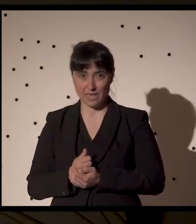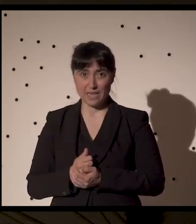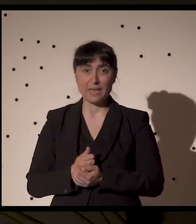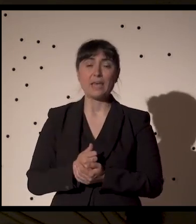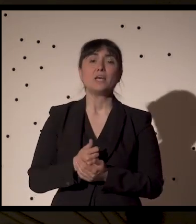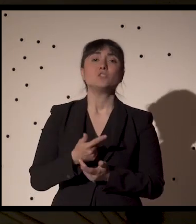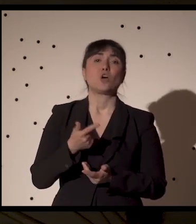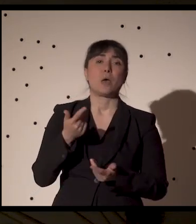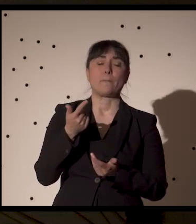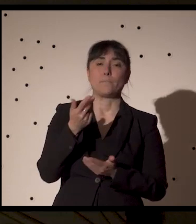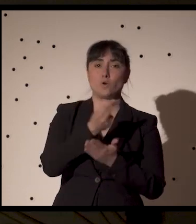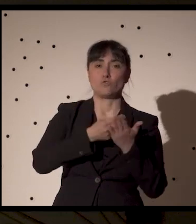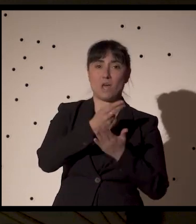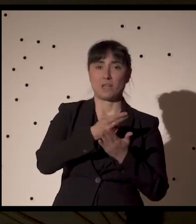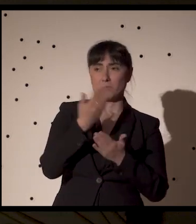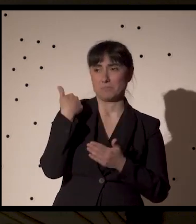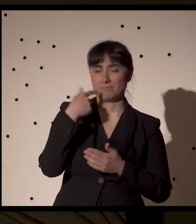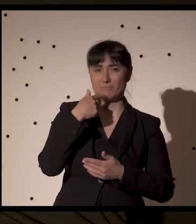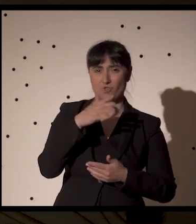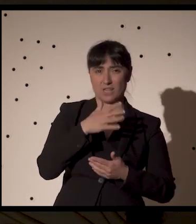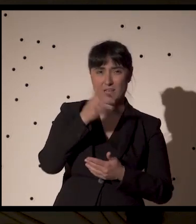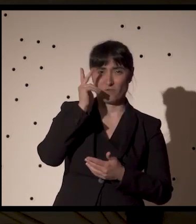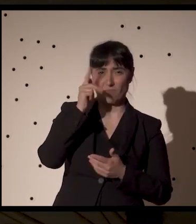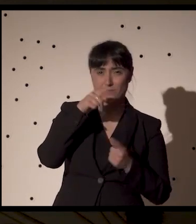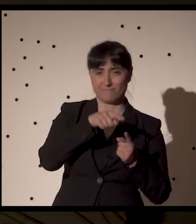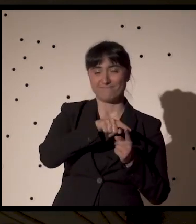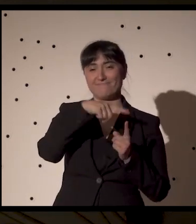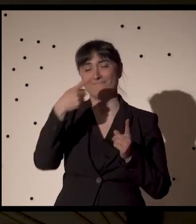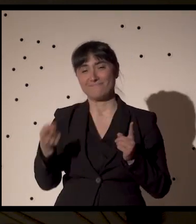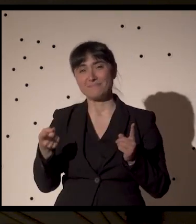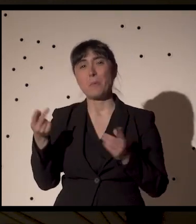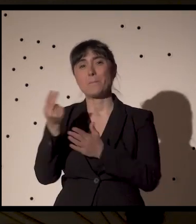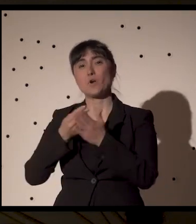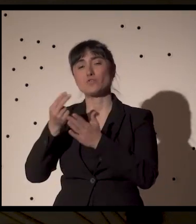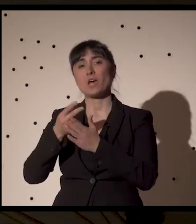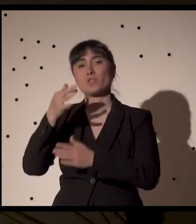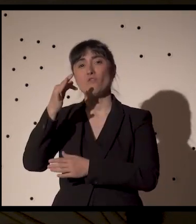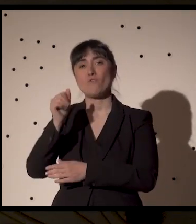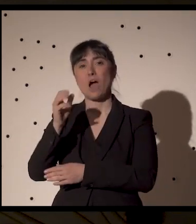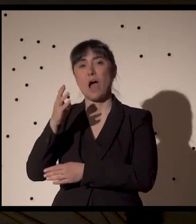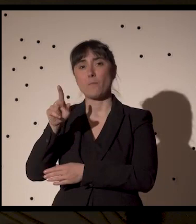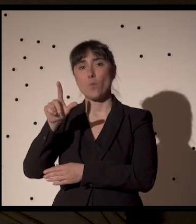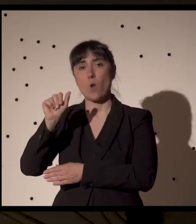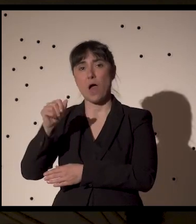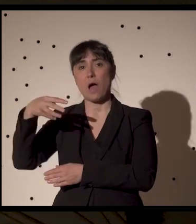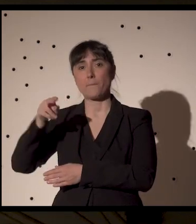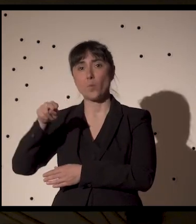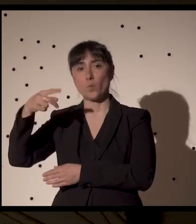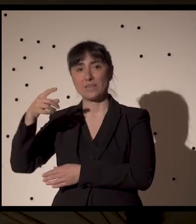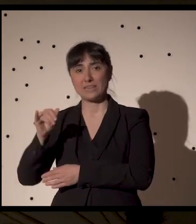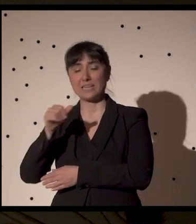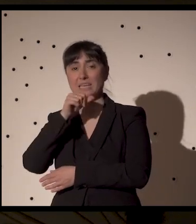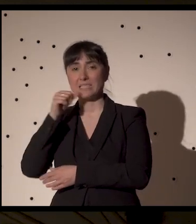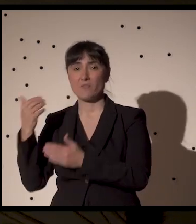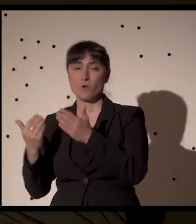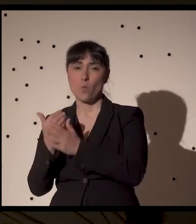spartage di cui vi ho già fatto menzione e il progetto fabulamundi a continuare a marcare l'interesse del Piccolo Teatro di Milano per la